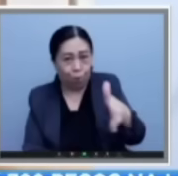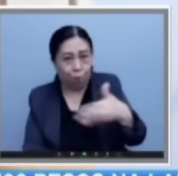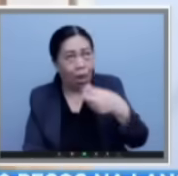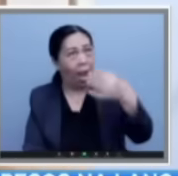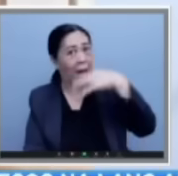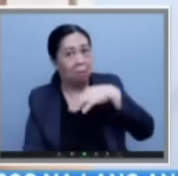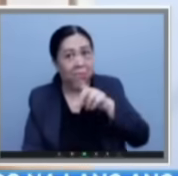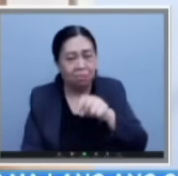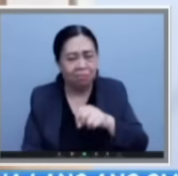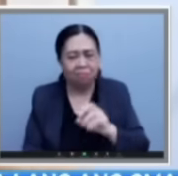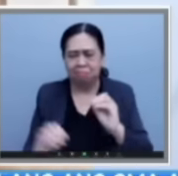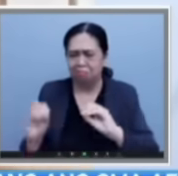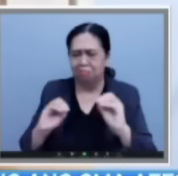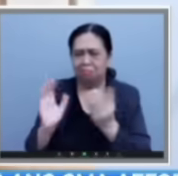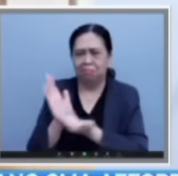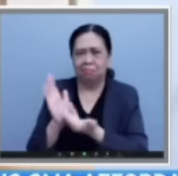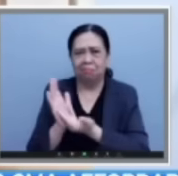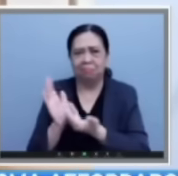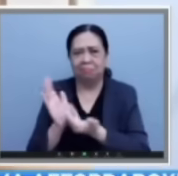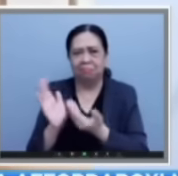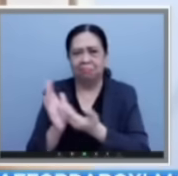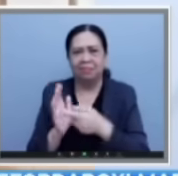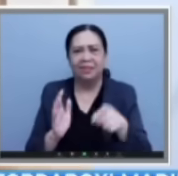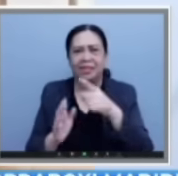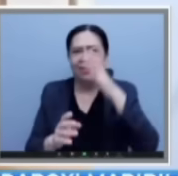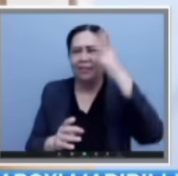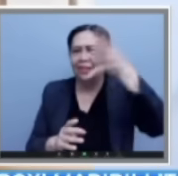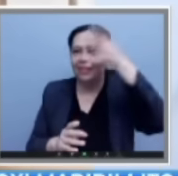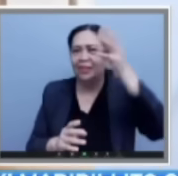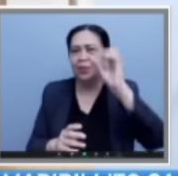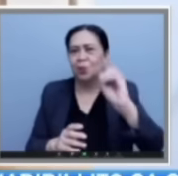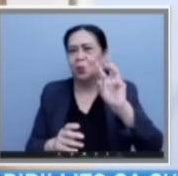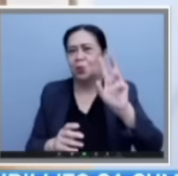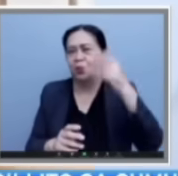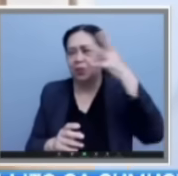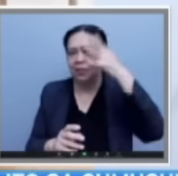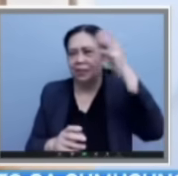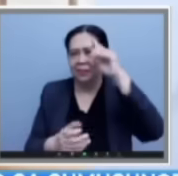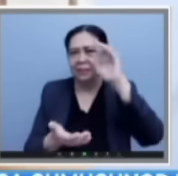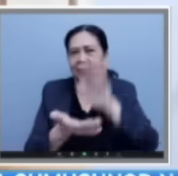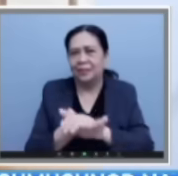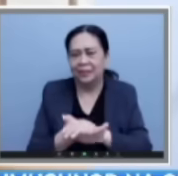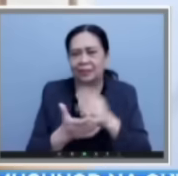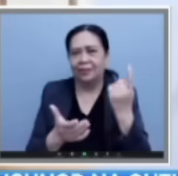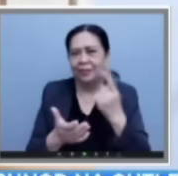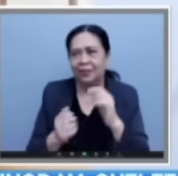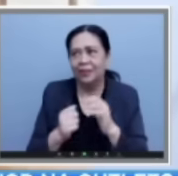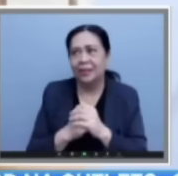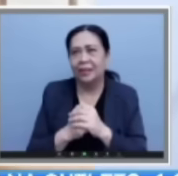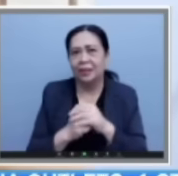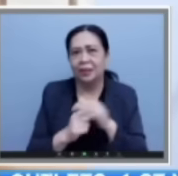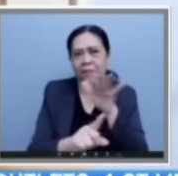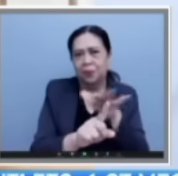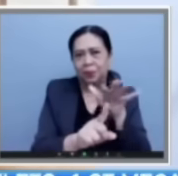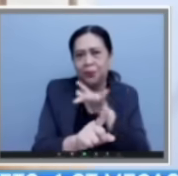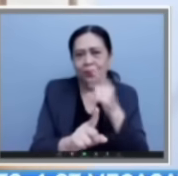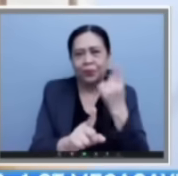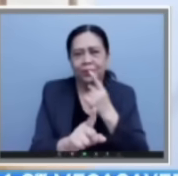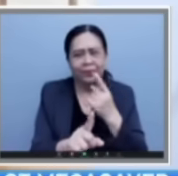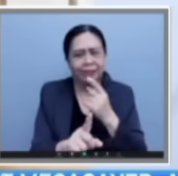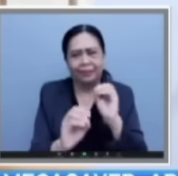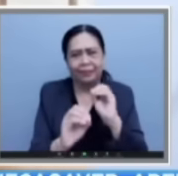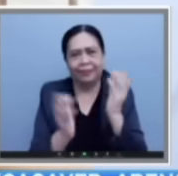para diyaan ano So ah yan ay mga haka-haka lamang no o mga ah obserbasyon na Wala ring